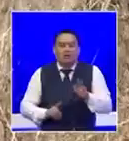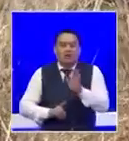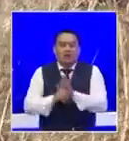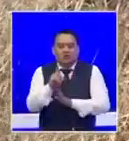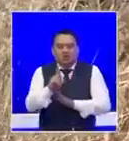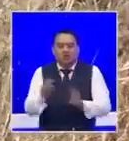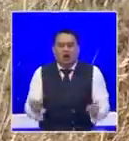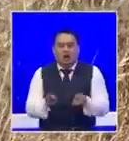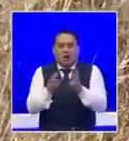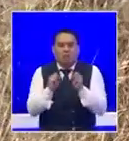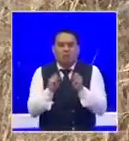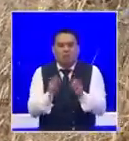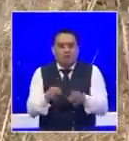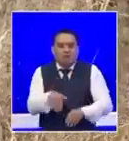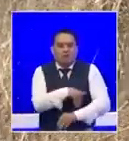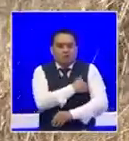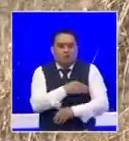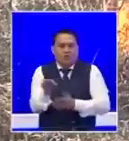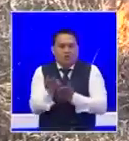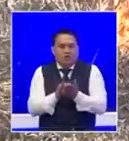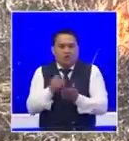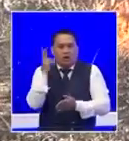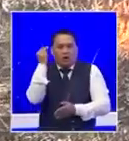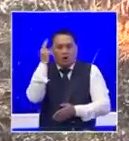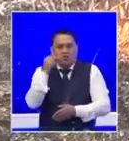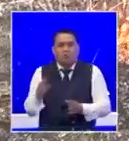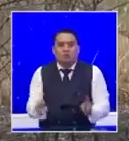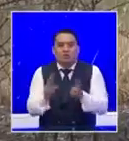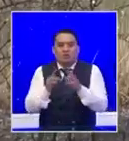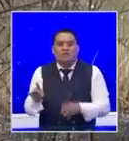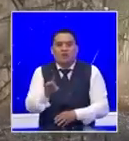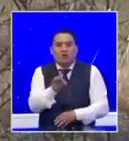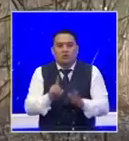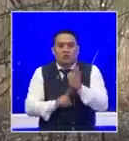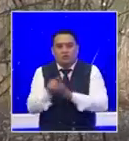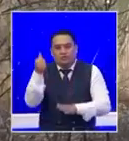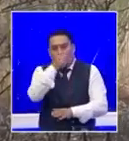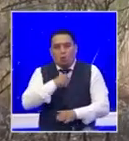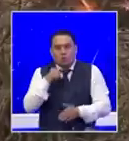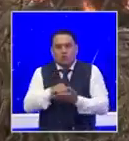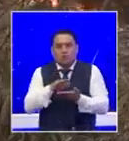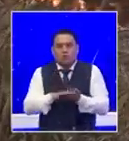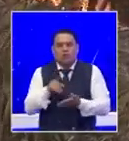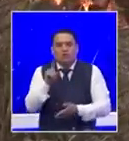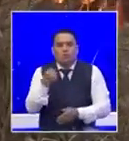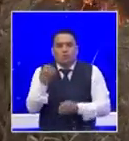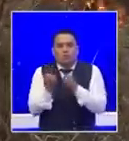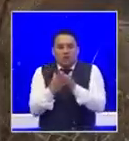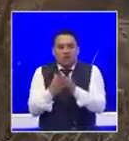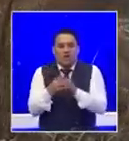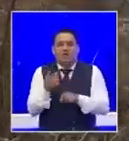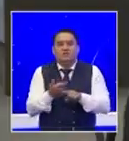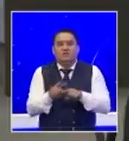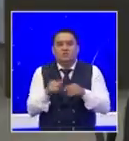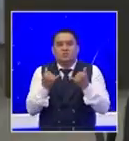Алматинской области. С повышением температуры резко возросло и количество пожаров в регионе. Начало года их зарегистрировано уже свыше 115. Об этом